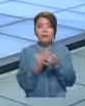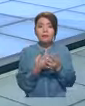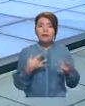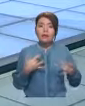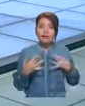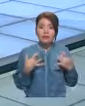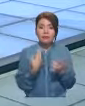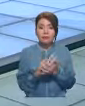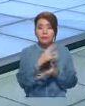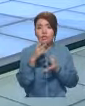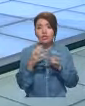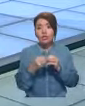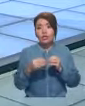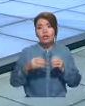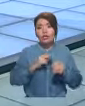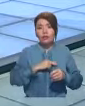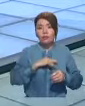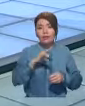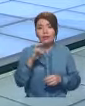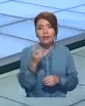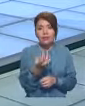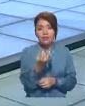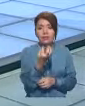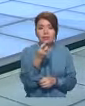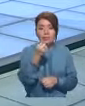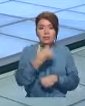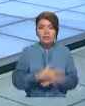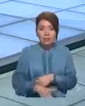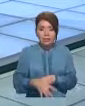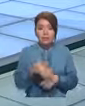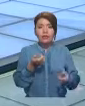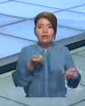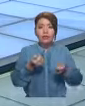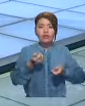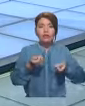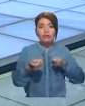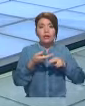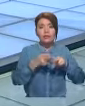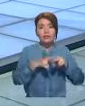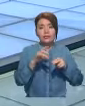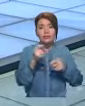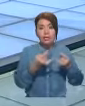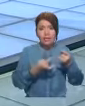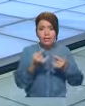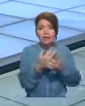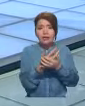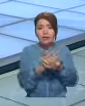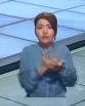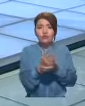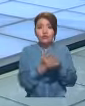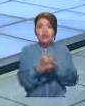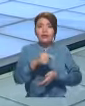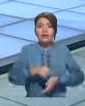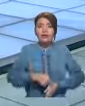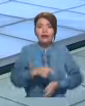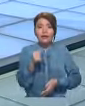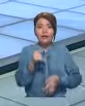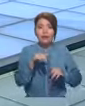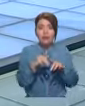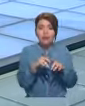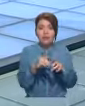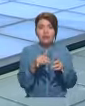процесс и результаты работы Национального координационного центра, Центра управления сетями телекоммуникаций, службы реагирования на